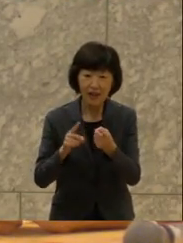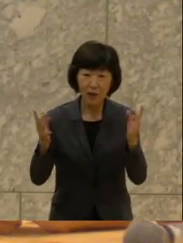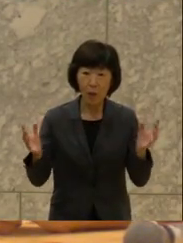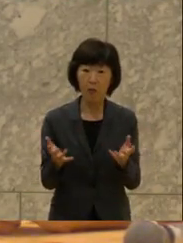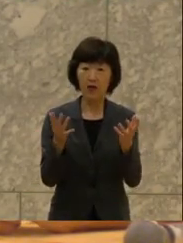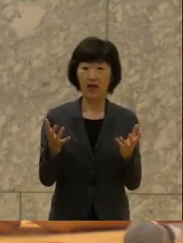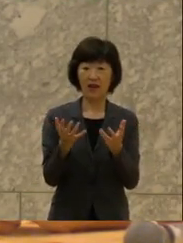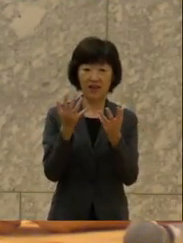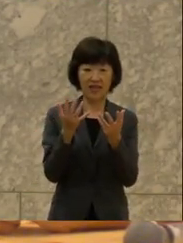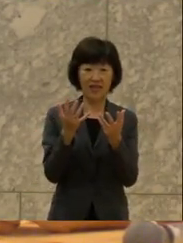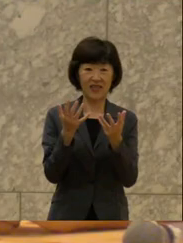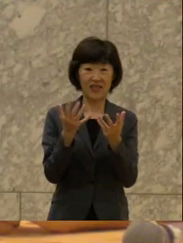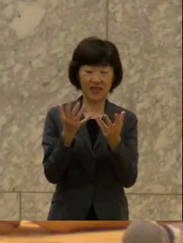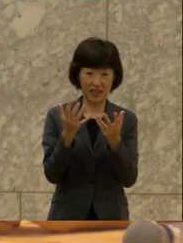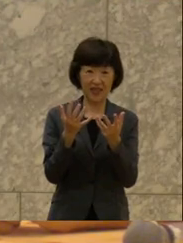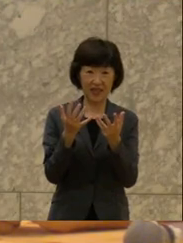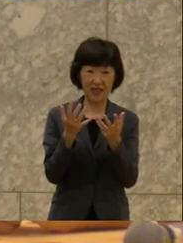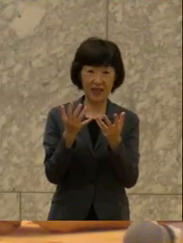やっぱり国際大会ならではの盛り上がり